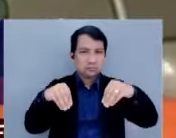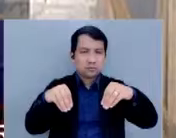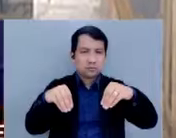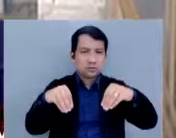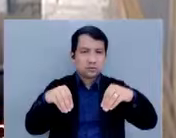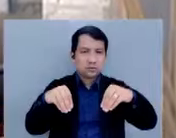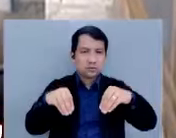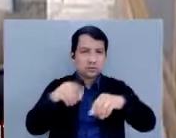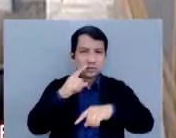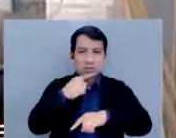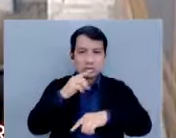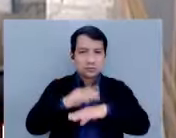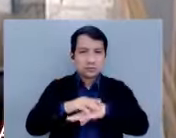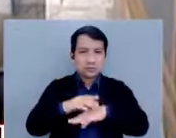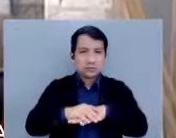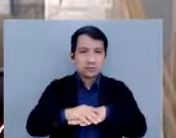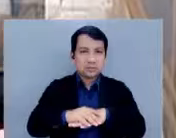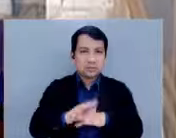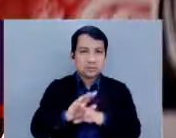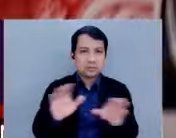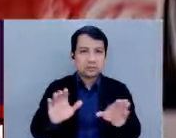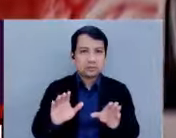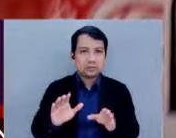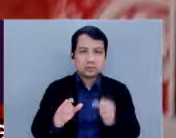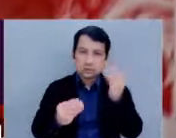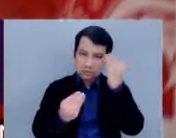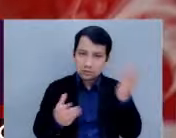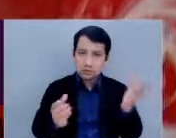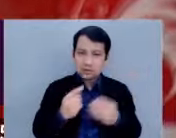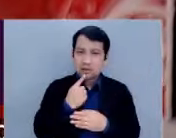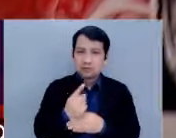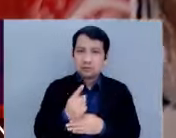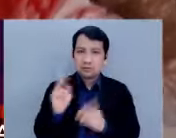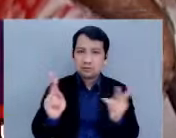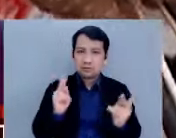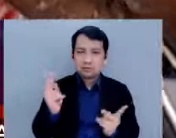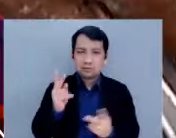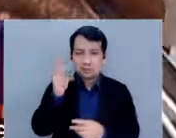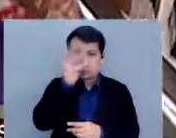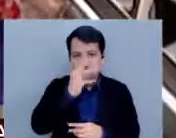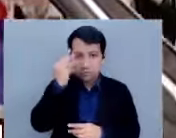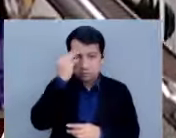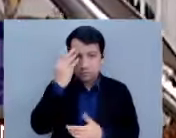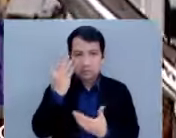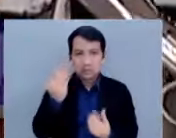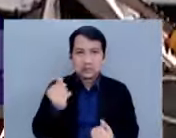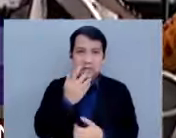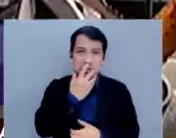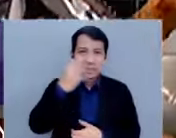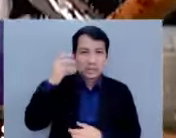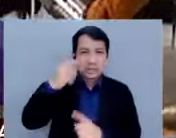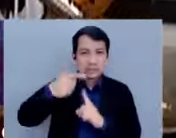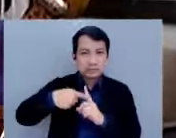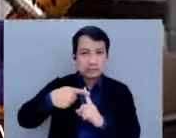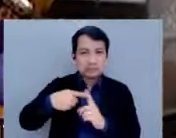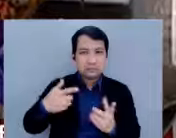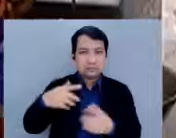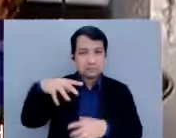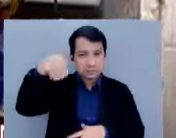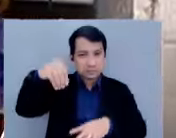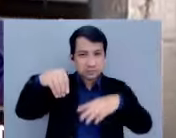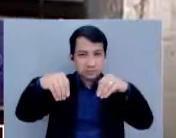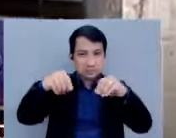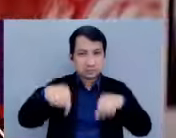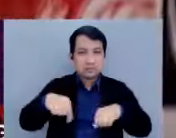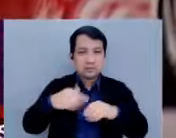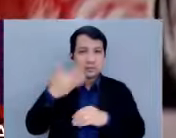alert. Pero hindi pa rin maiwasan ng ilang residente ng mangamba na baka sa init ng panahon mag-brown out pa sa mga susunod